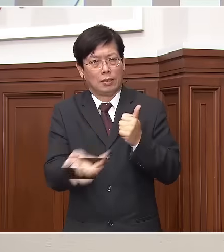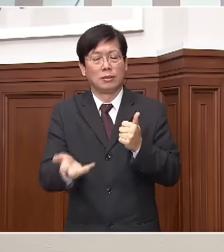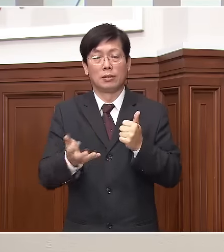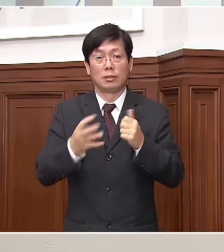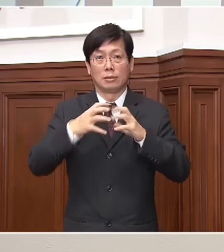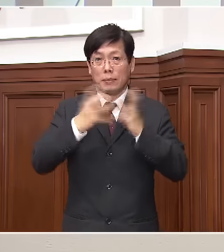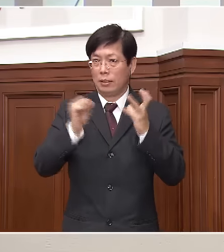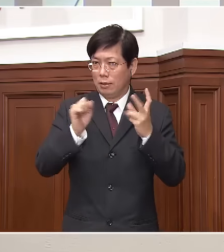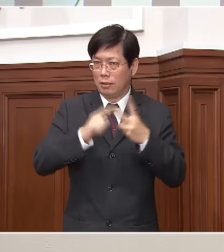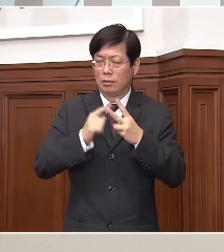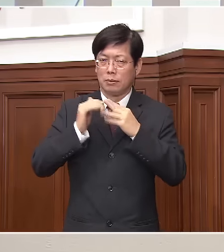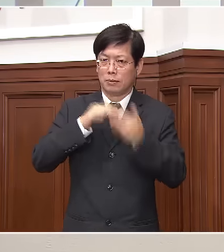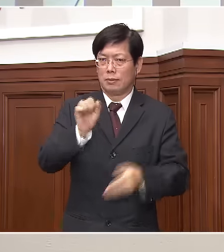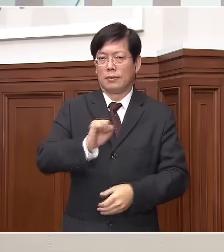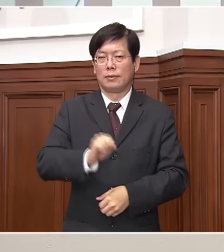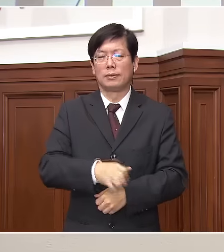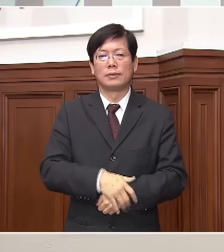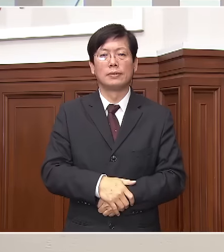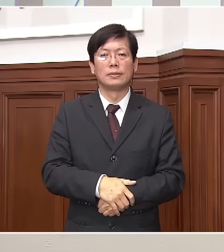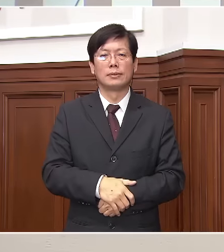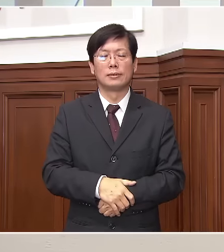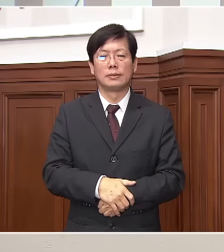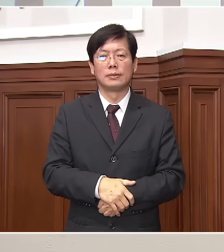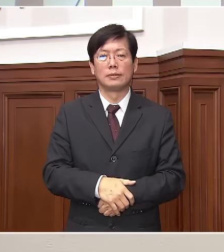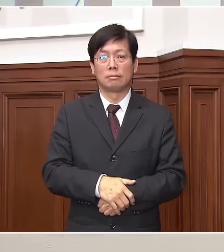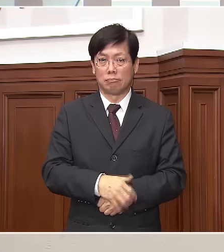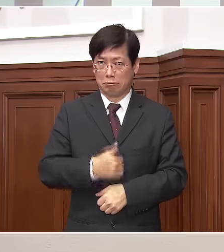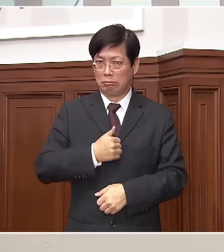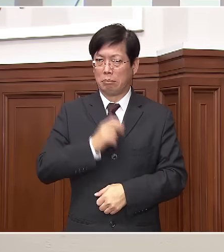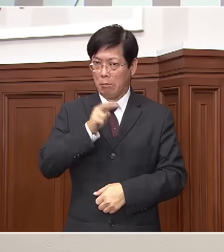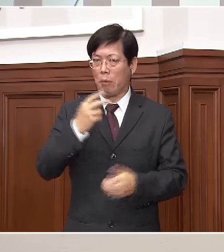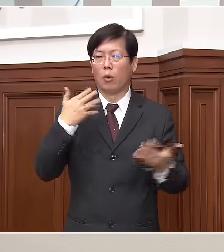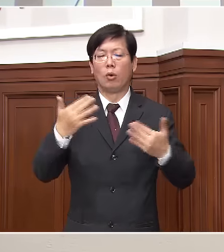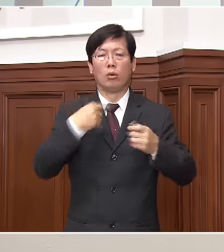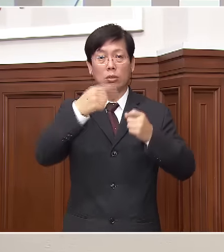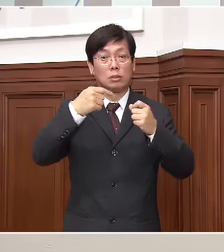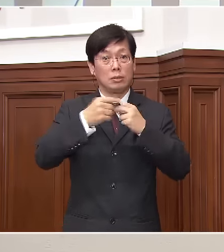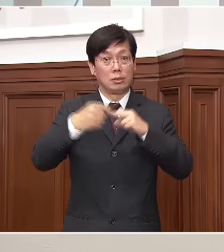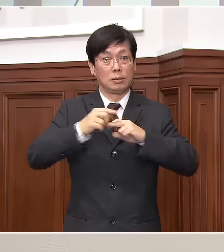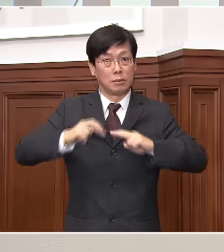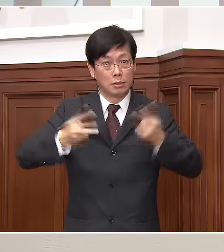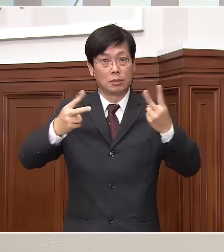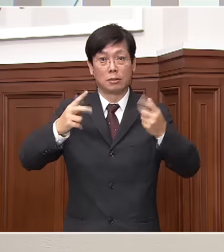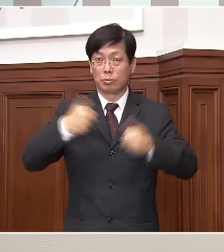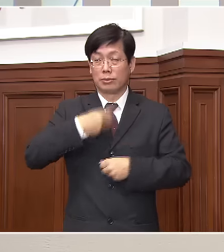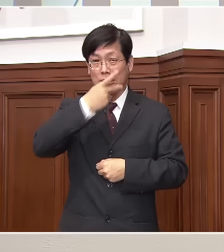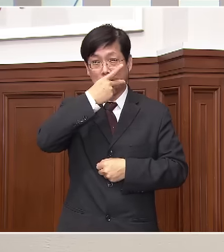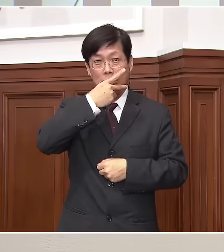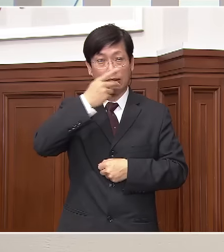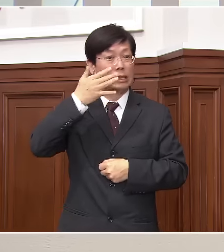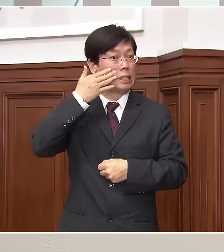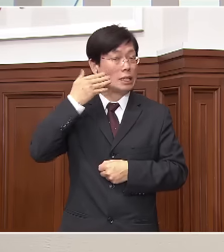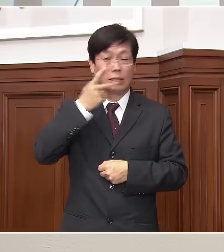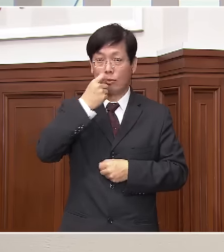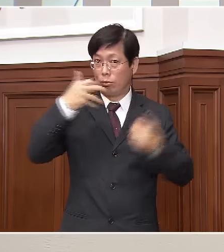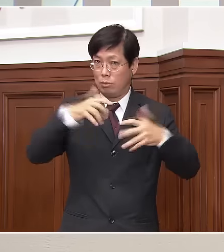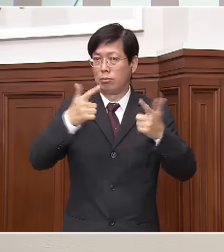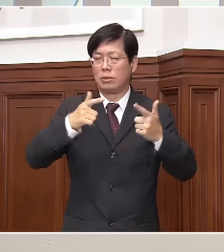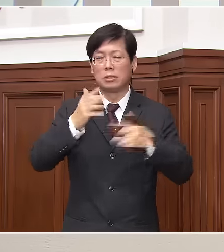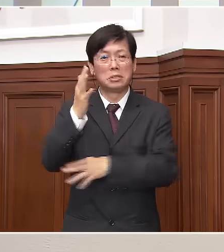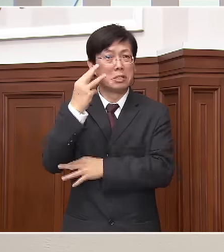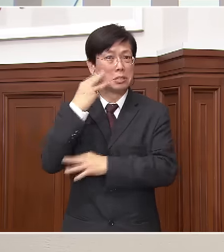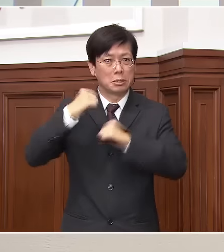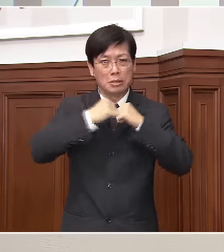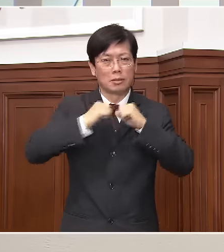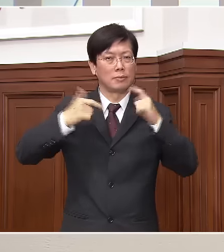倒也不会倒的年金。可见，年金改革不是蓝绿的问题，也不是政治的竞